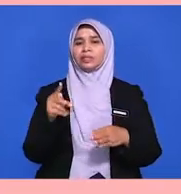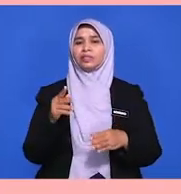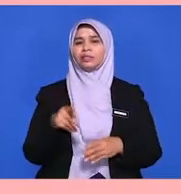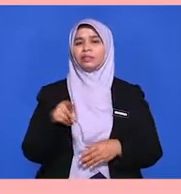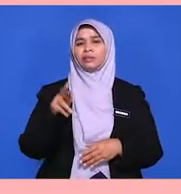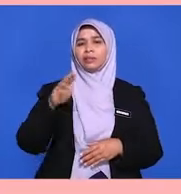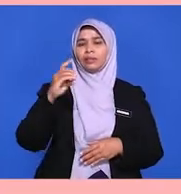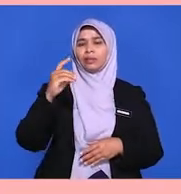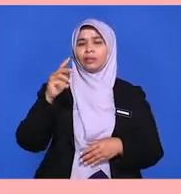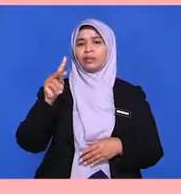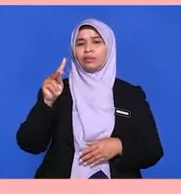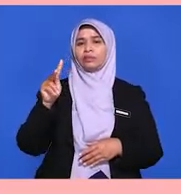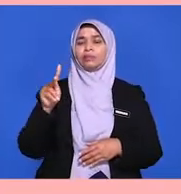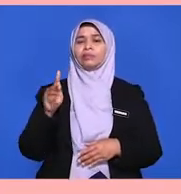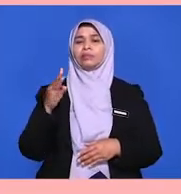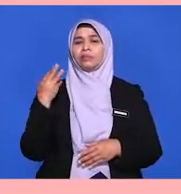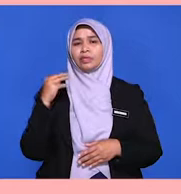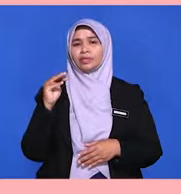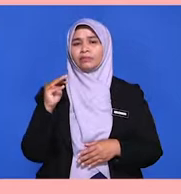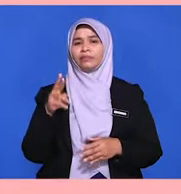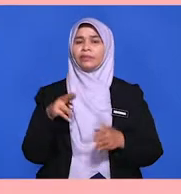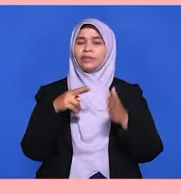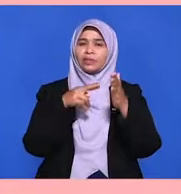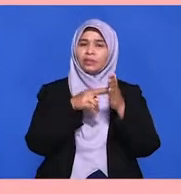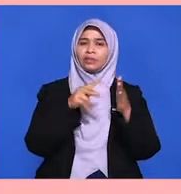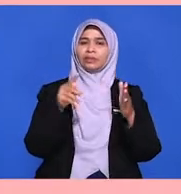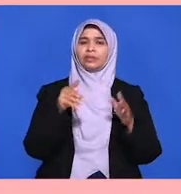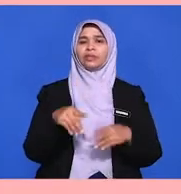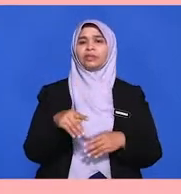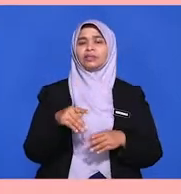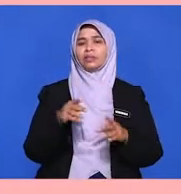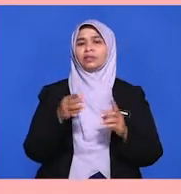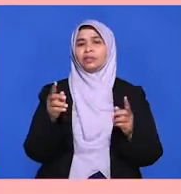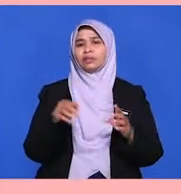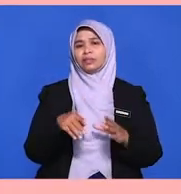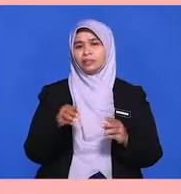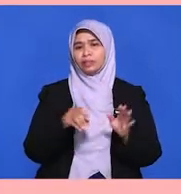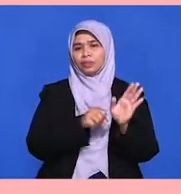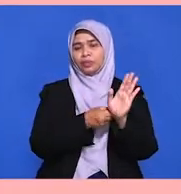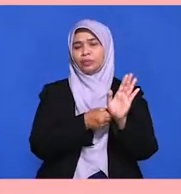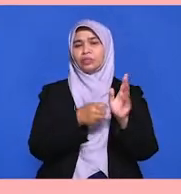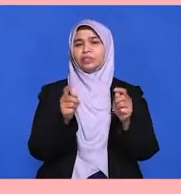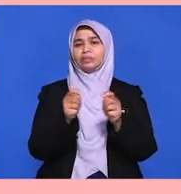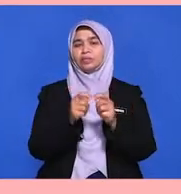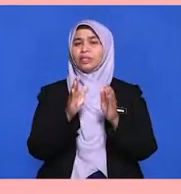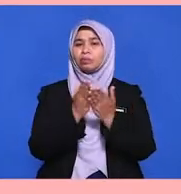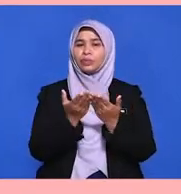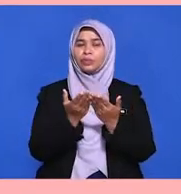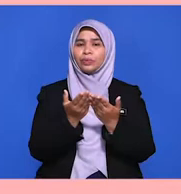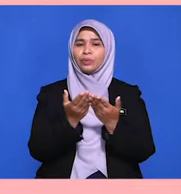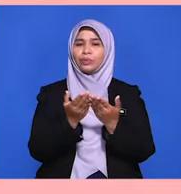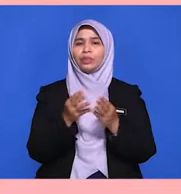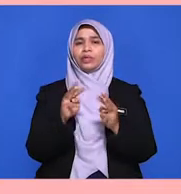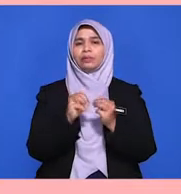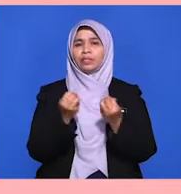Rujukan tersebut boleh terdiri sama ada dari sumber buku,